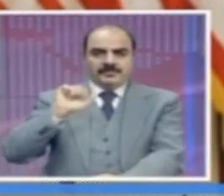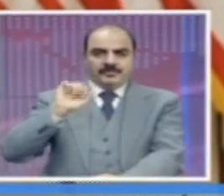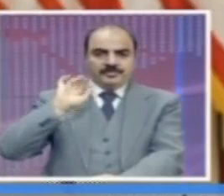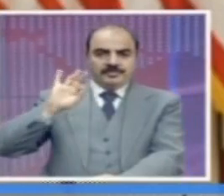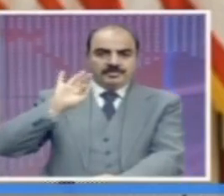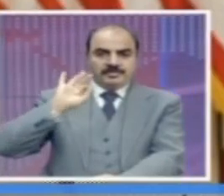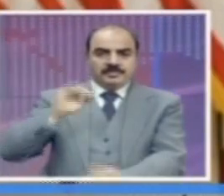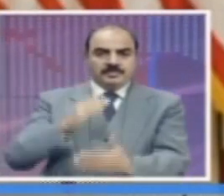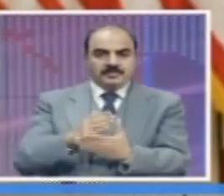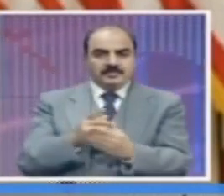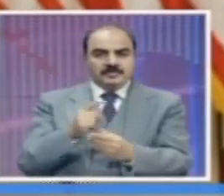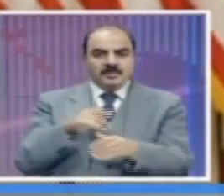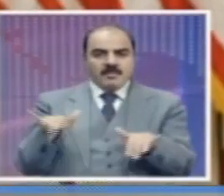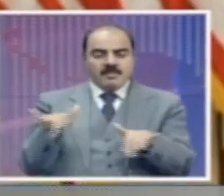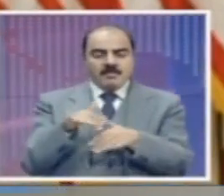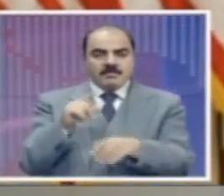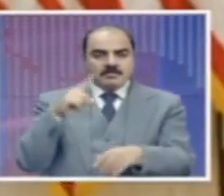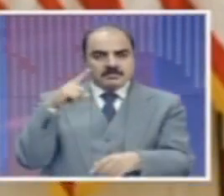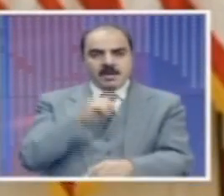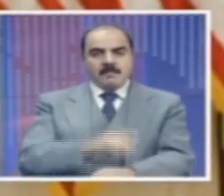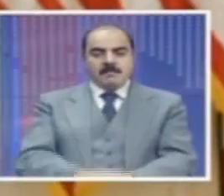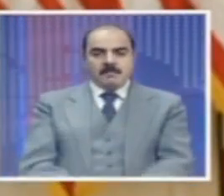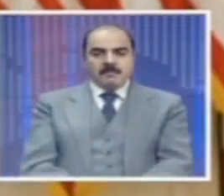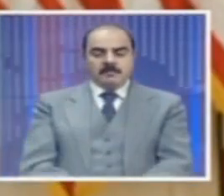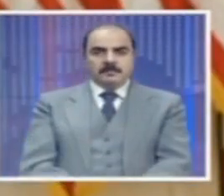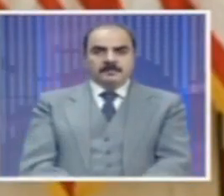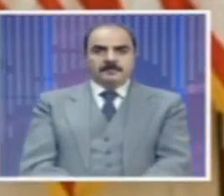الكونغرس معتبرا أنه كان أمرا مروعا.